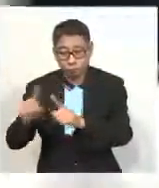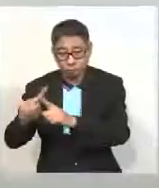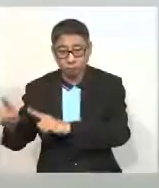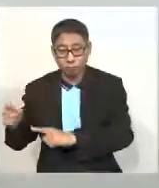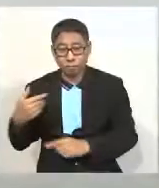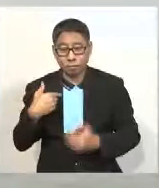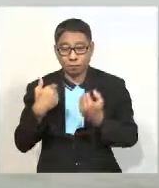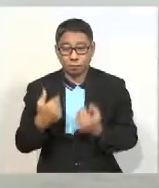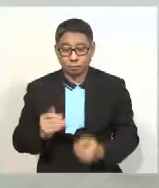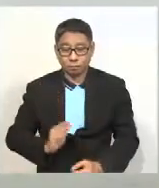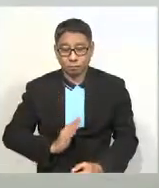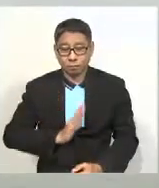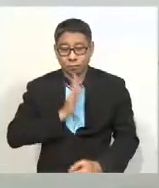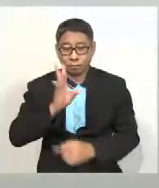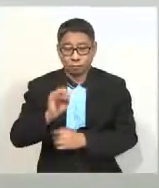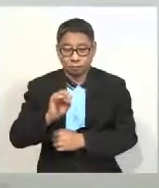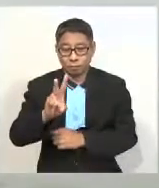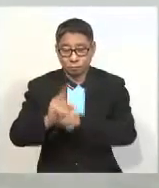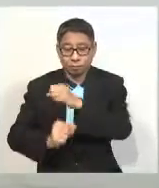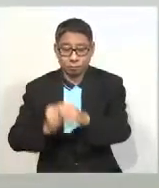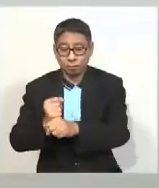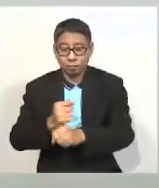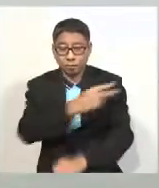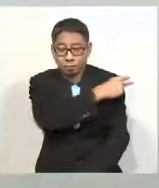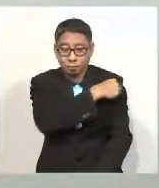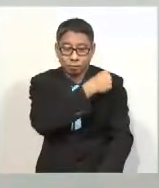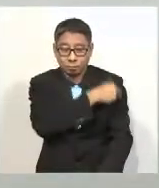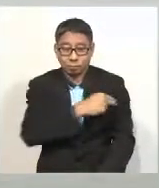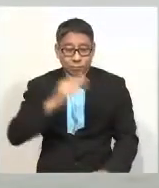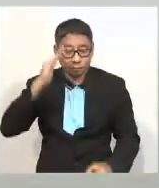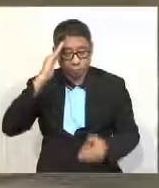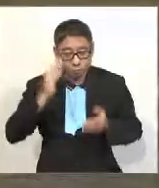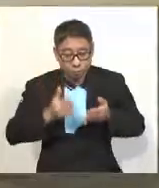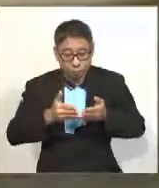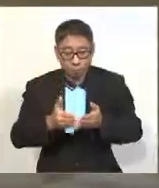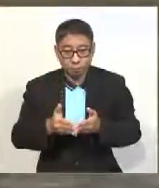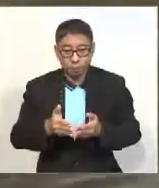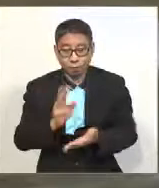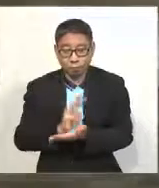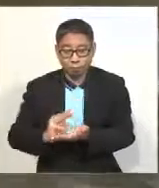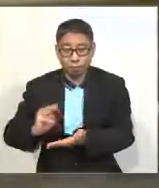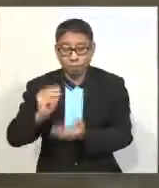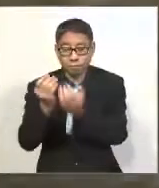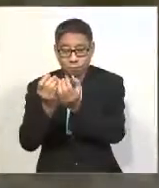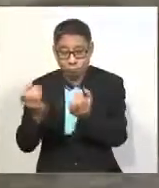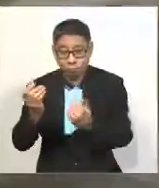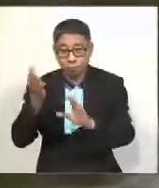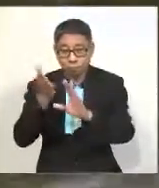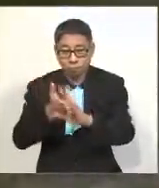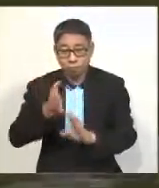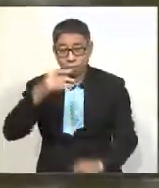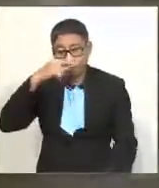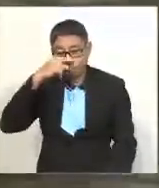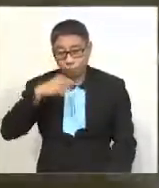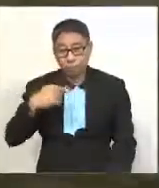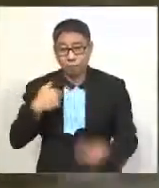รมสวนเฉลิมพระเกียรติ 72 พรรษาโรงพยาบาลสิริราชมหาวิทยาลัยธรรมศาสตร์ธนาคารแห่งประเทศไทย